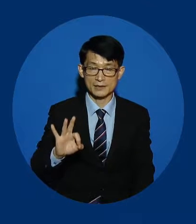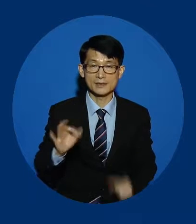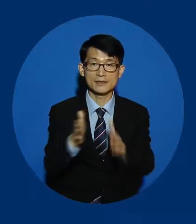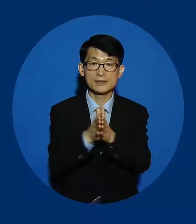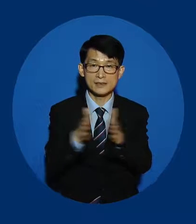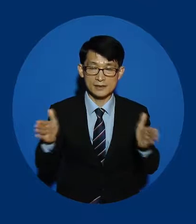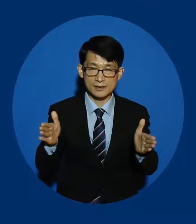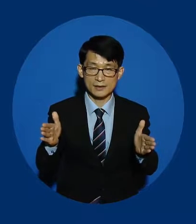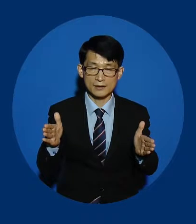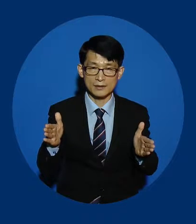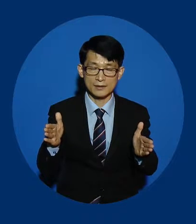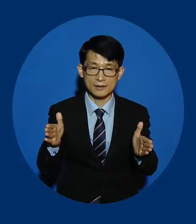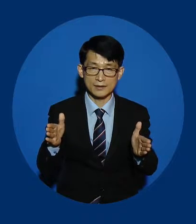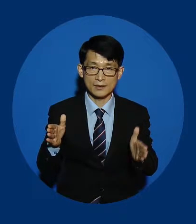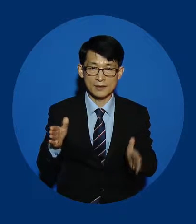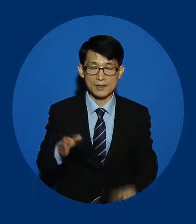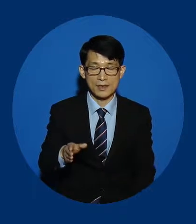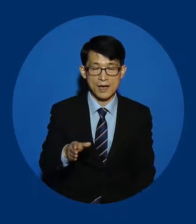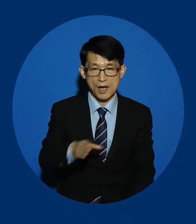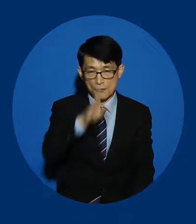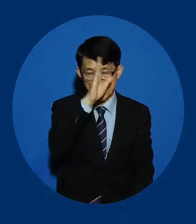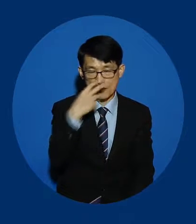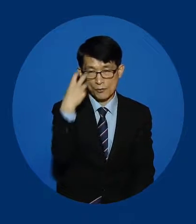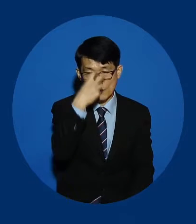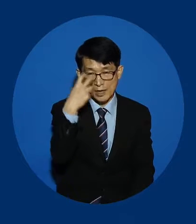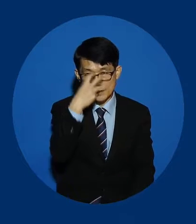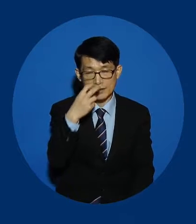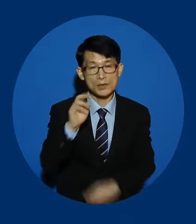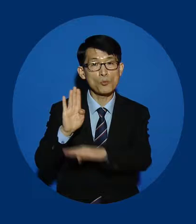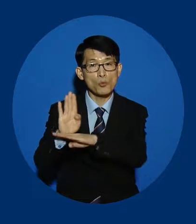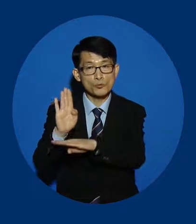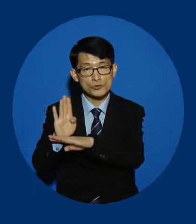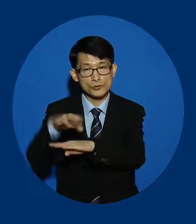홈페이지 질병관리본부라든가 그 다음에